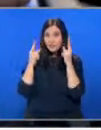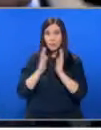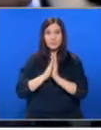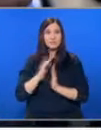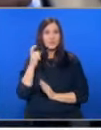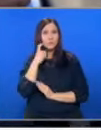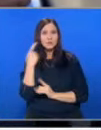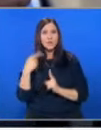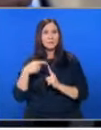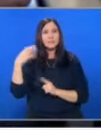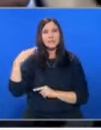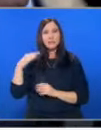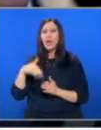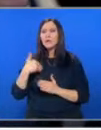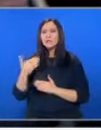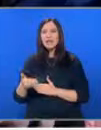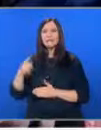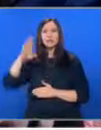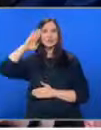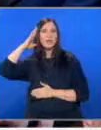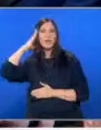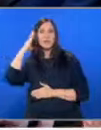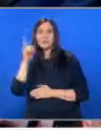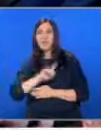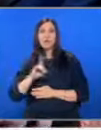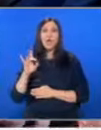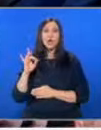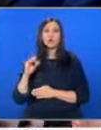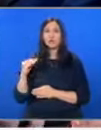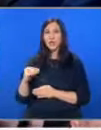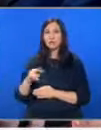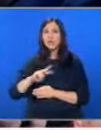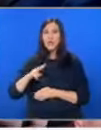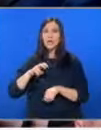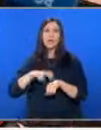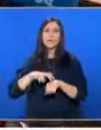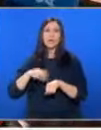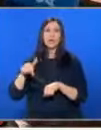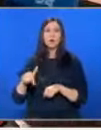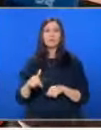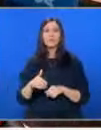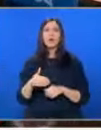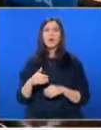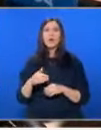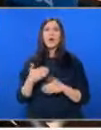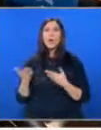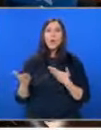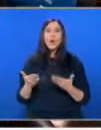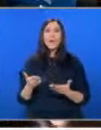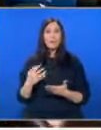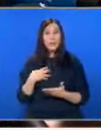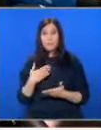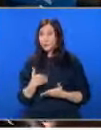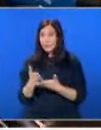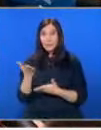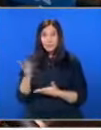на Борисов към президента, следващият служебен премиер да не е Росен Желязков или Димитър Главчев. Когато ГЕРБ подкрепиха тези промени